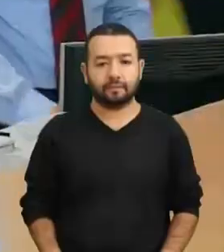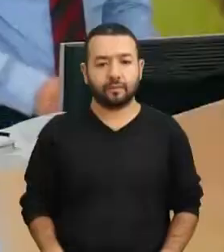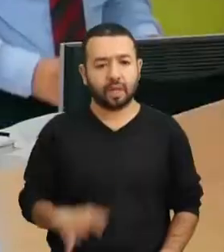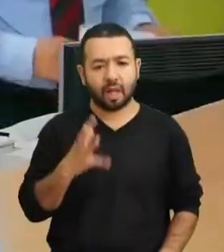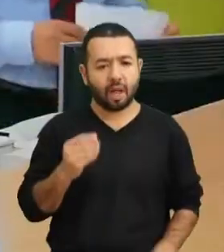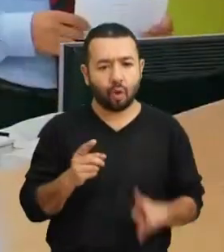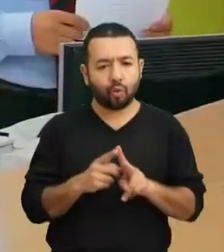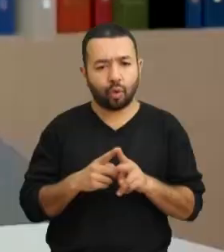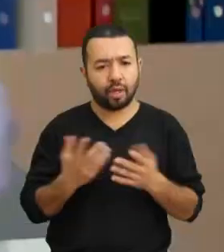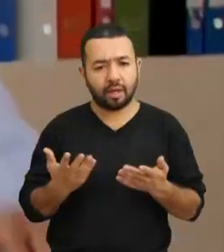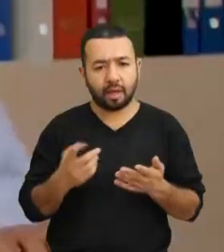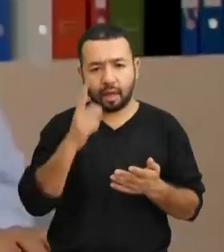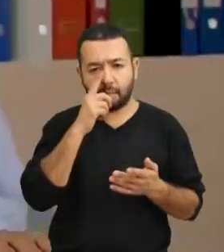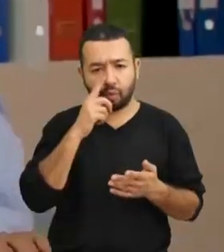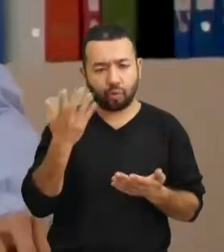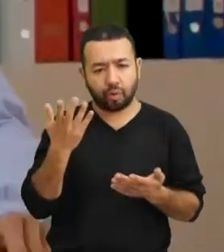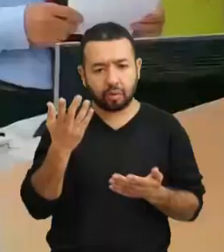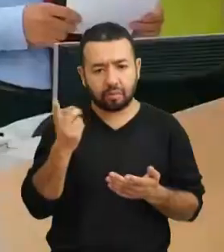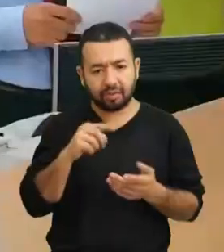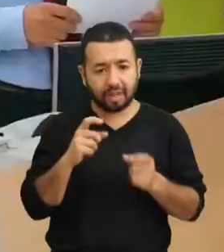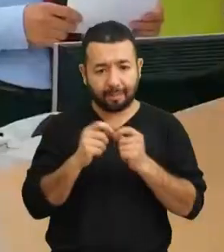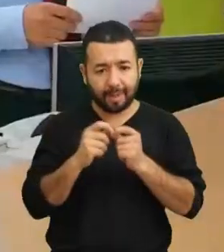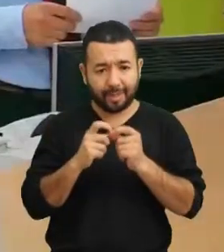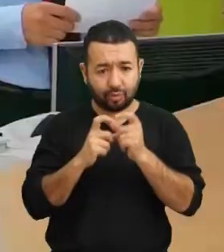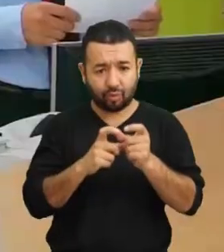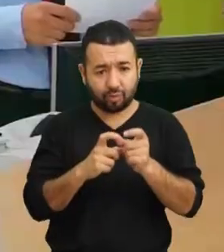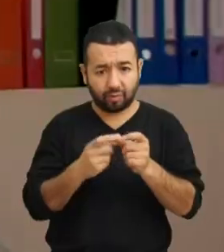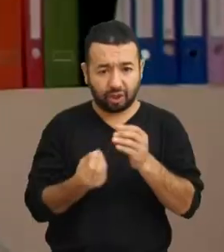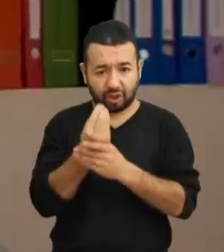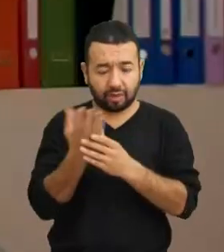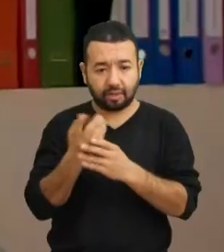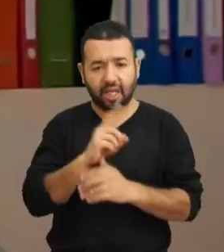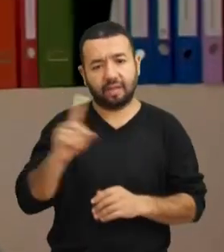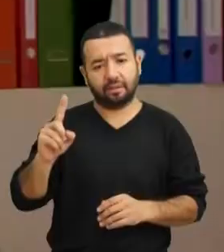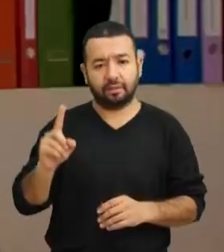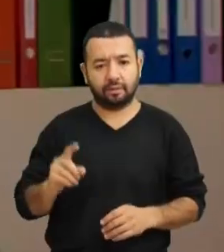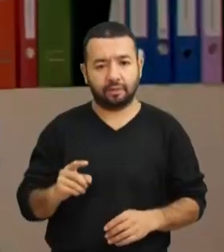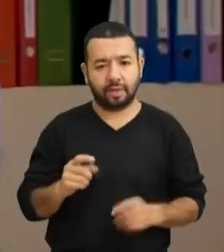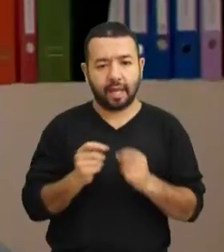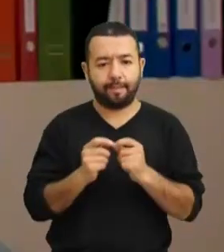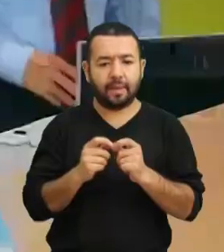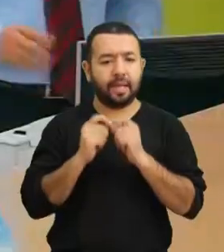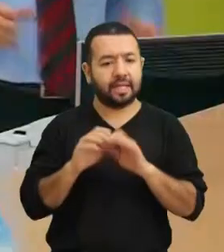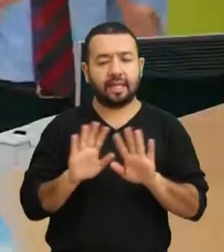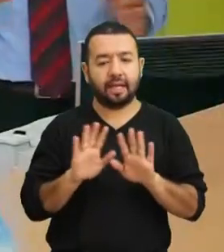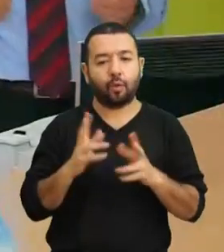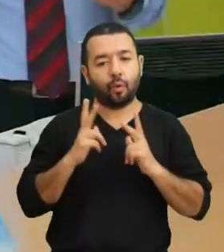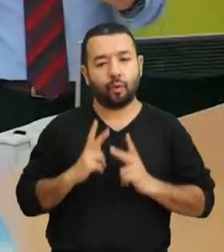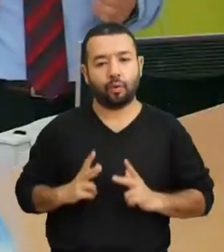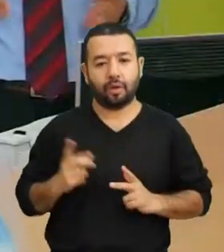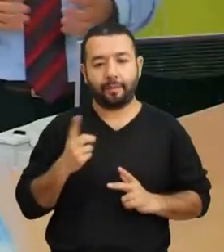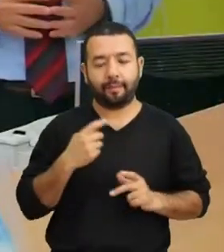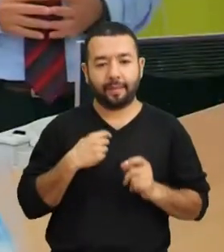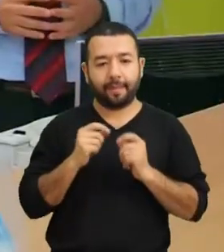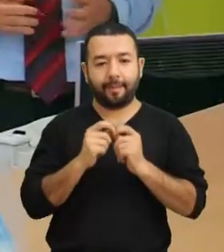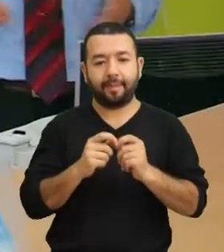Ay ne oldu Nurhan ya? Yoksa müdür beyin yine bilmece krizi falan mı hortladı? Hayır. Bilmece sormadı. Oh çok şükür, bir an